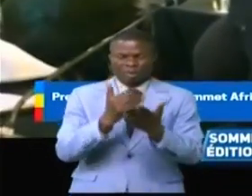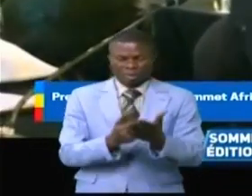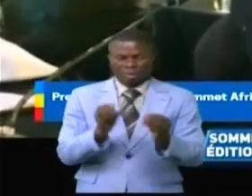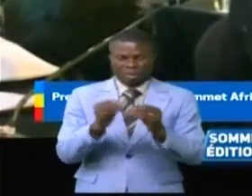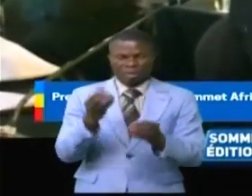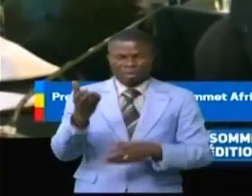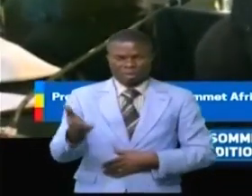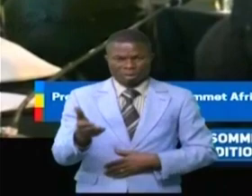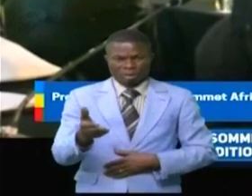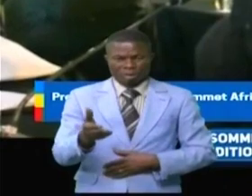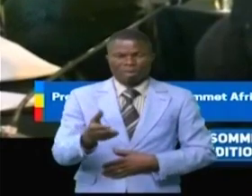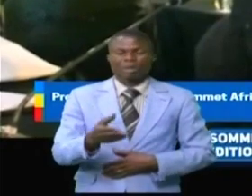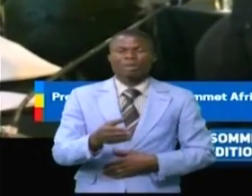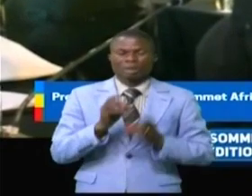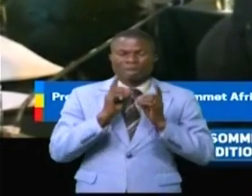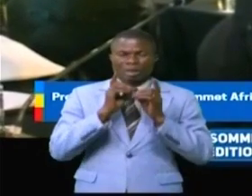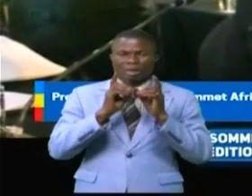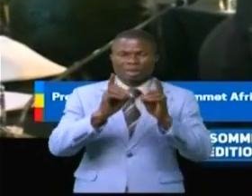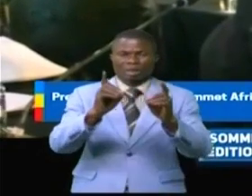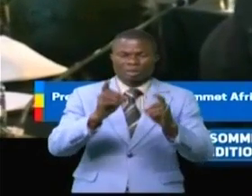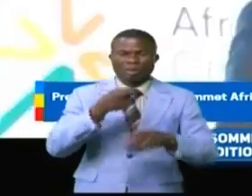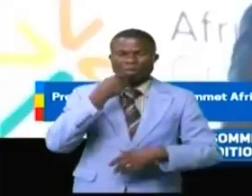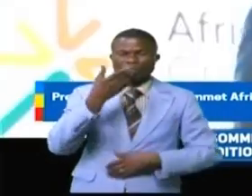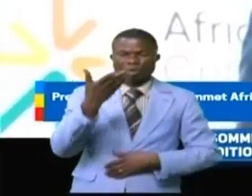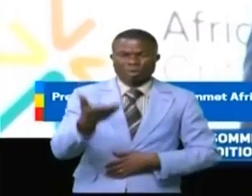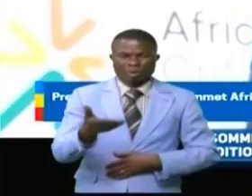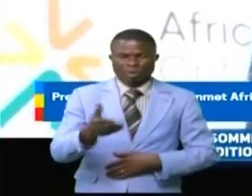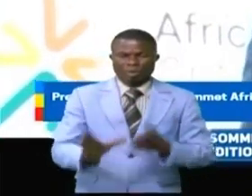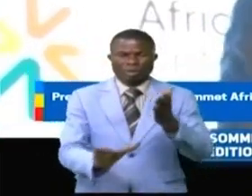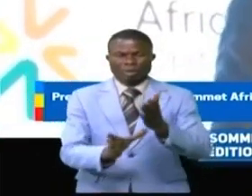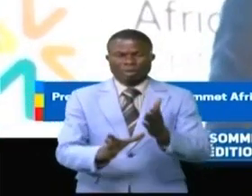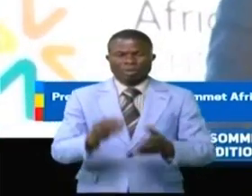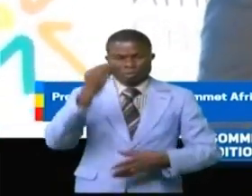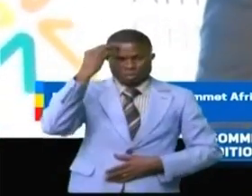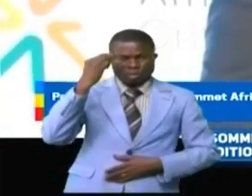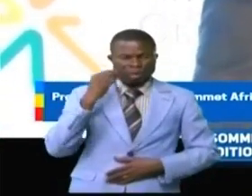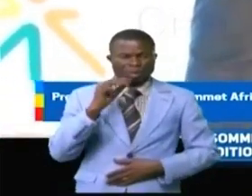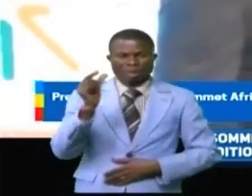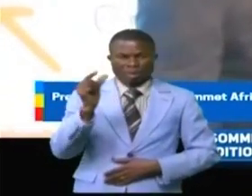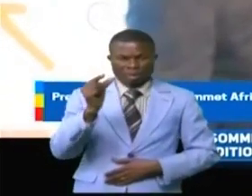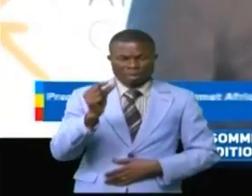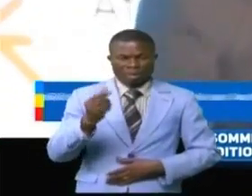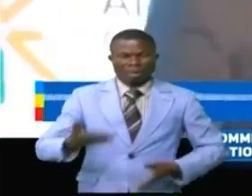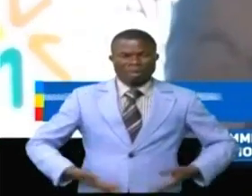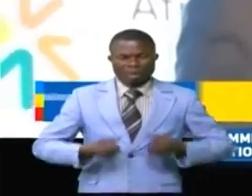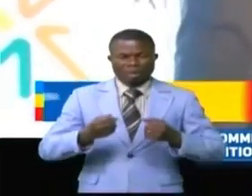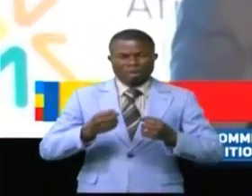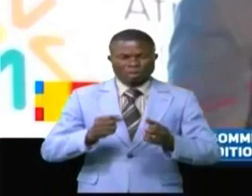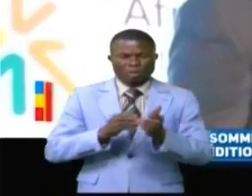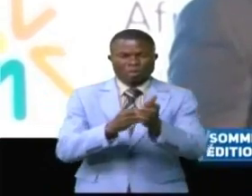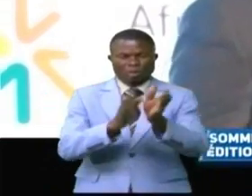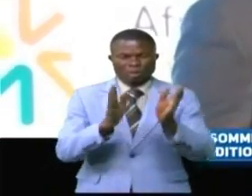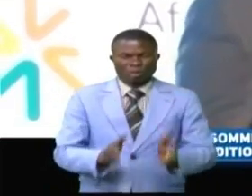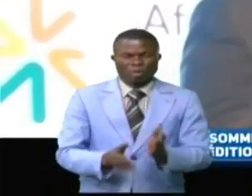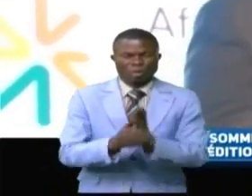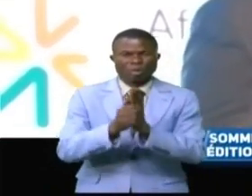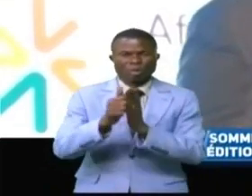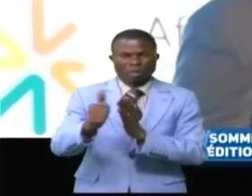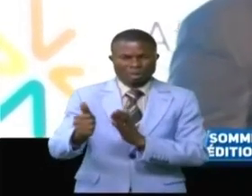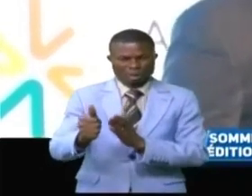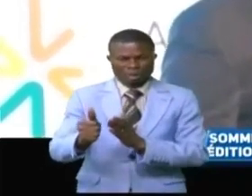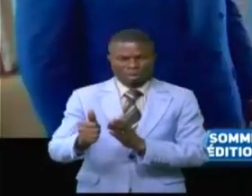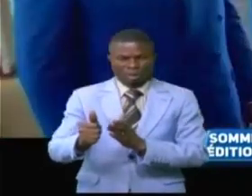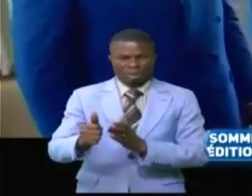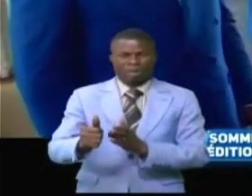assises. Prenant la parole à ce panel de réflexion, le vice-patron des Mines a salué le leadership qualificatif et productif